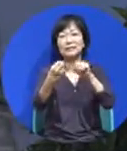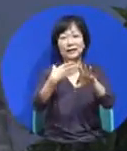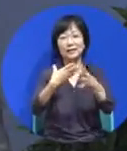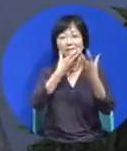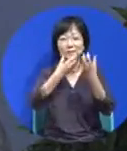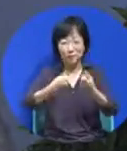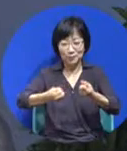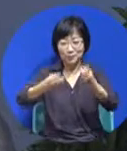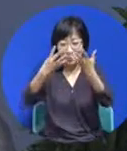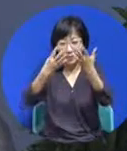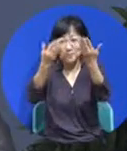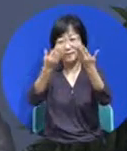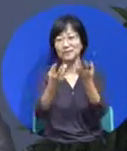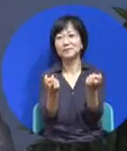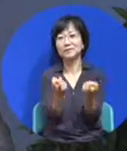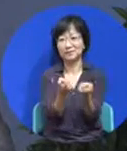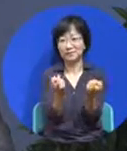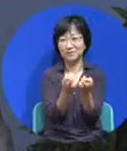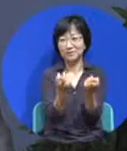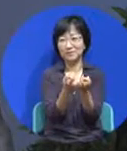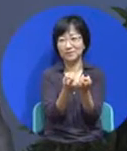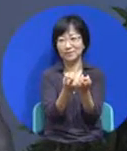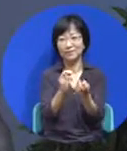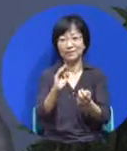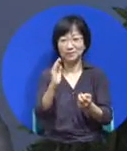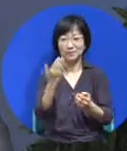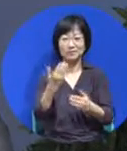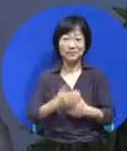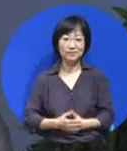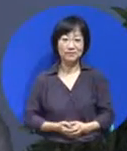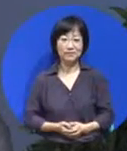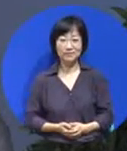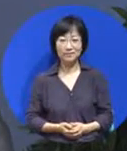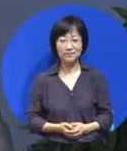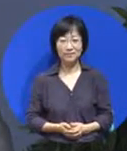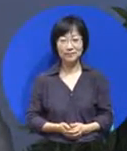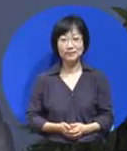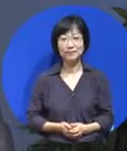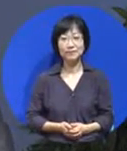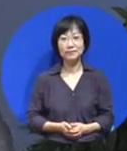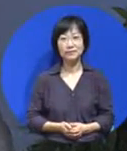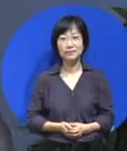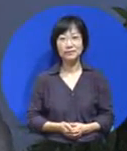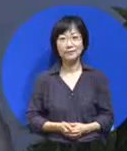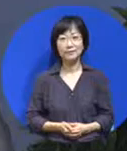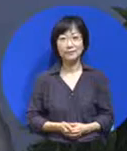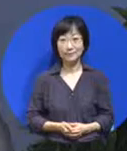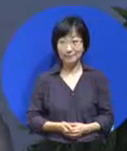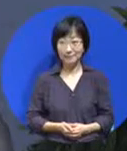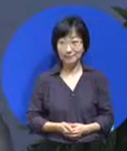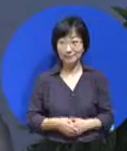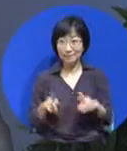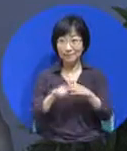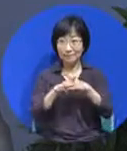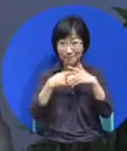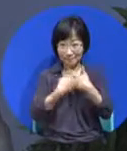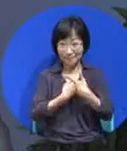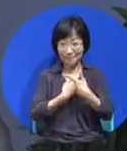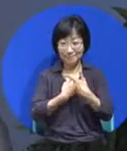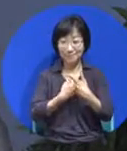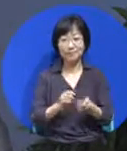things of today, that itself is answer. That itself is power. That itself is what it means to be a Christian. 아시겠지요? Can you understand?